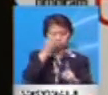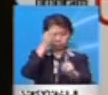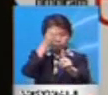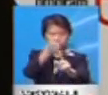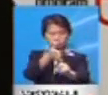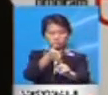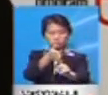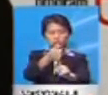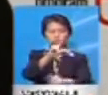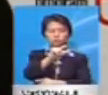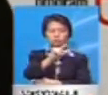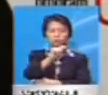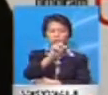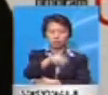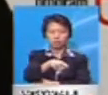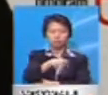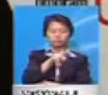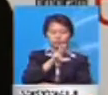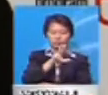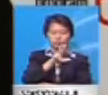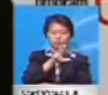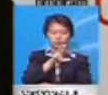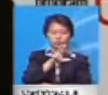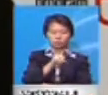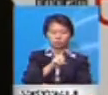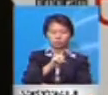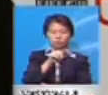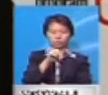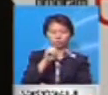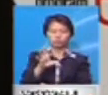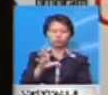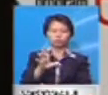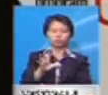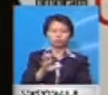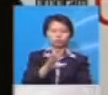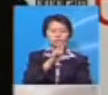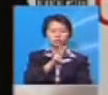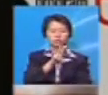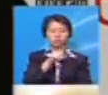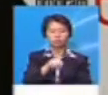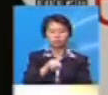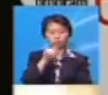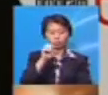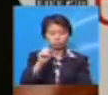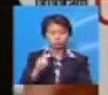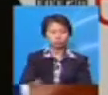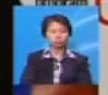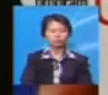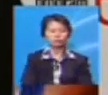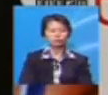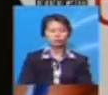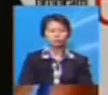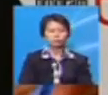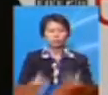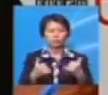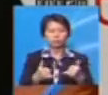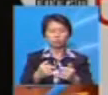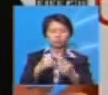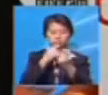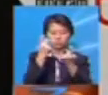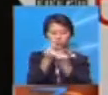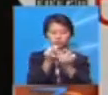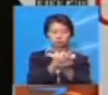tuju bagi GTP 3.0. Dan di bawah ETP pula, melihat kepada keadaan ekonomi yang begitu mencabar